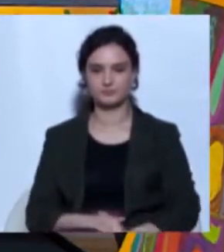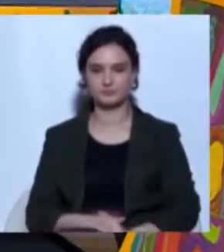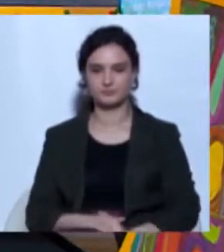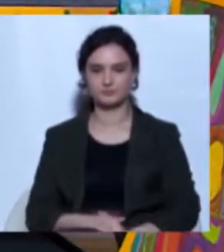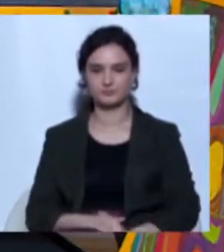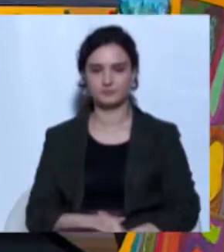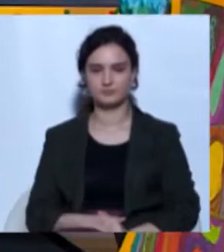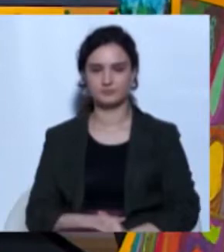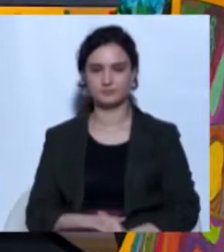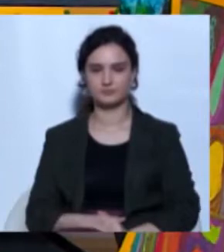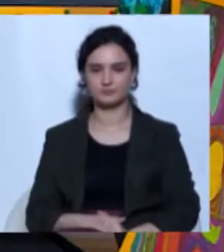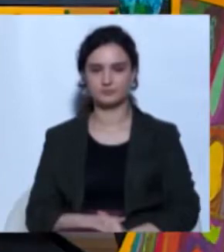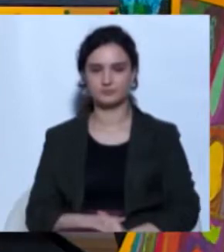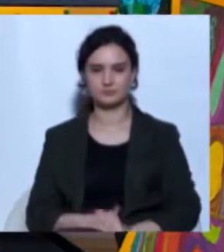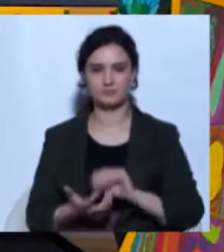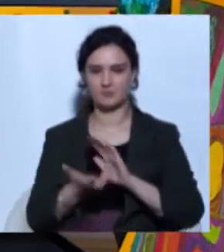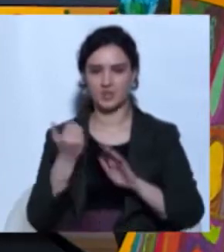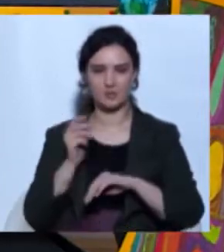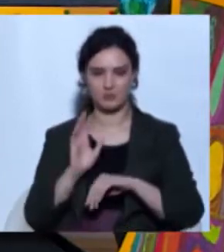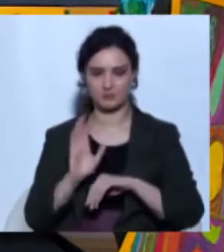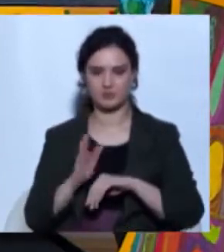Კაცრავად, არა? Არა მომეღია.